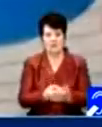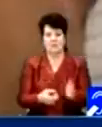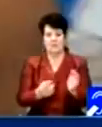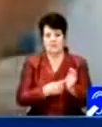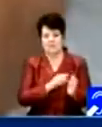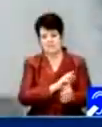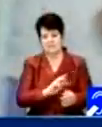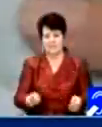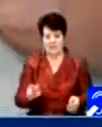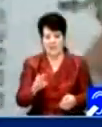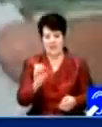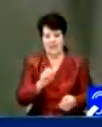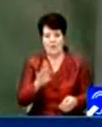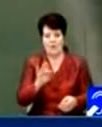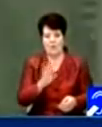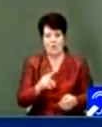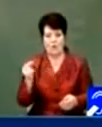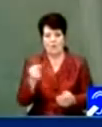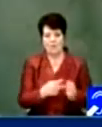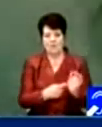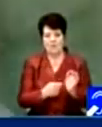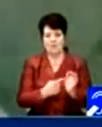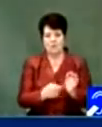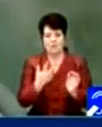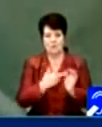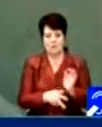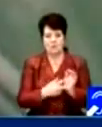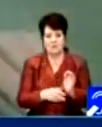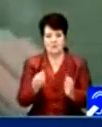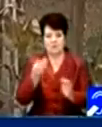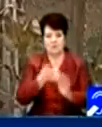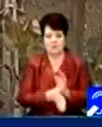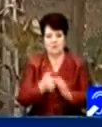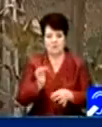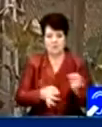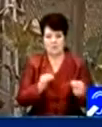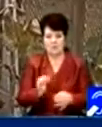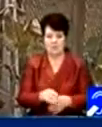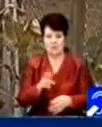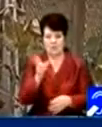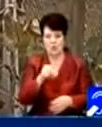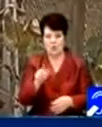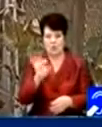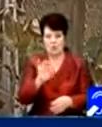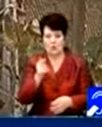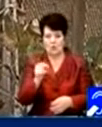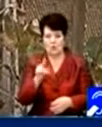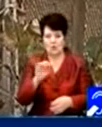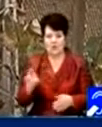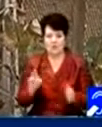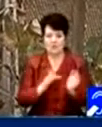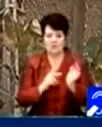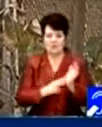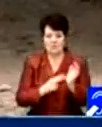euro prejudicii morale și 1.680 de euro cheltuieli de judecată. Mihail Dogotar, pensionar de 76 de